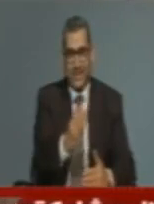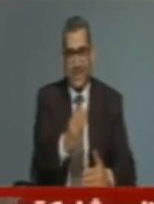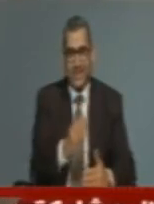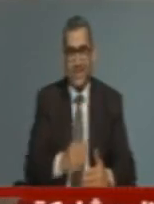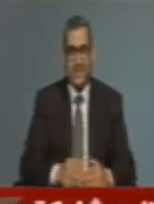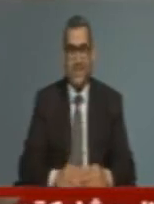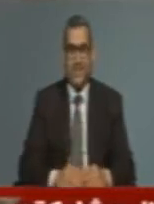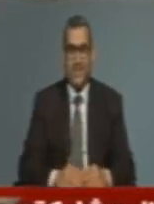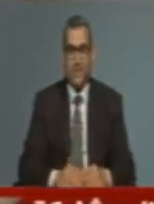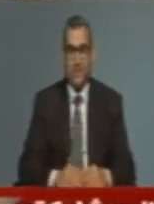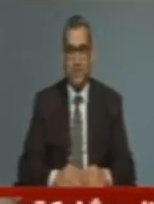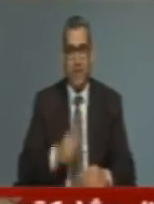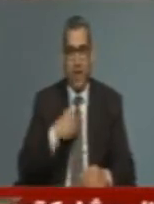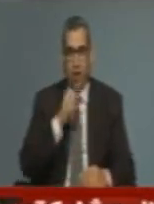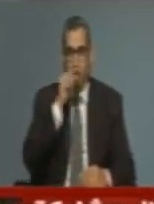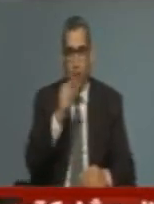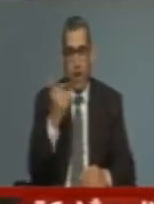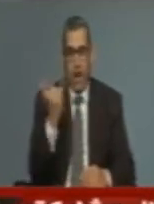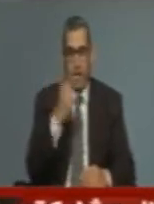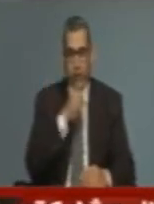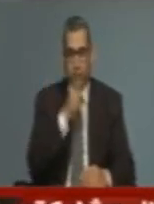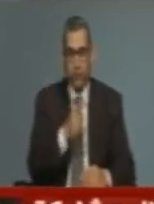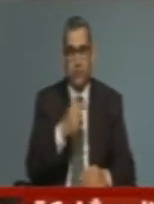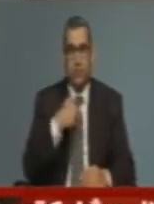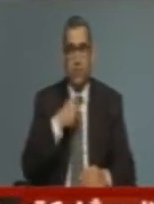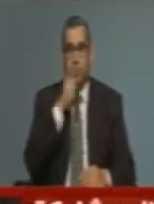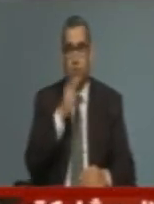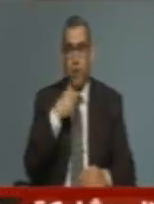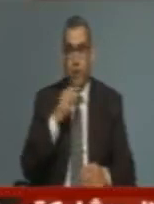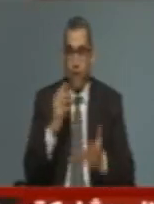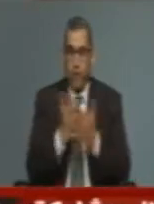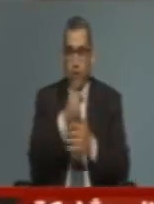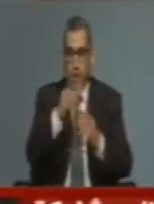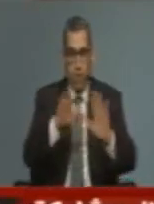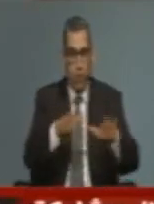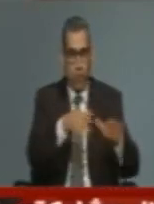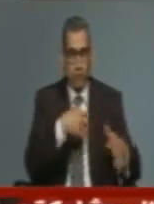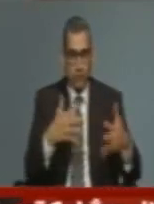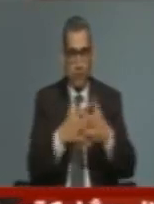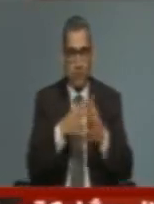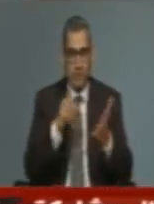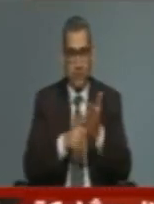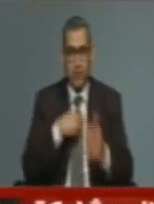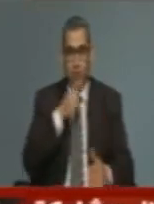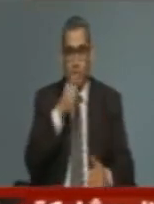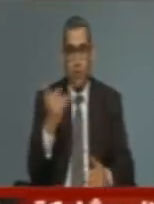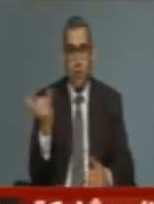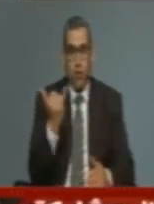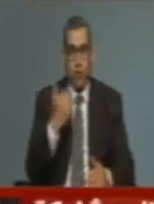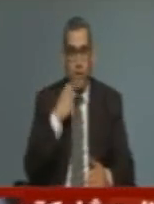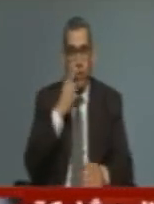شوفي عايز اقول لك على حاجه. انا فرصه ان انتم موجودين معانا، وانت تعتبري حضرتك تجربه